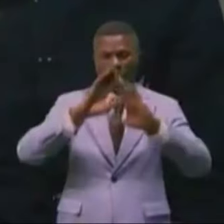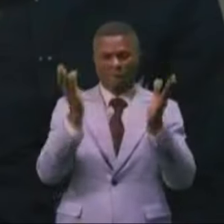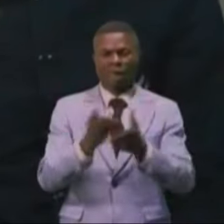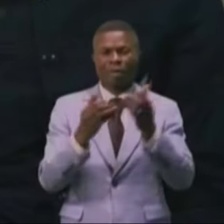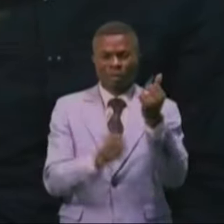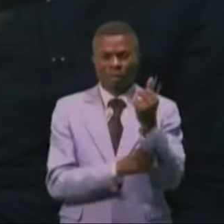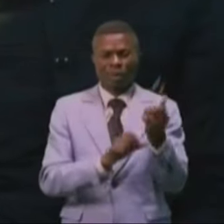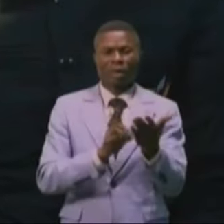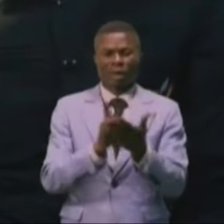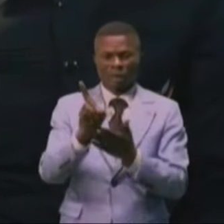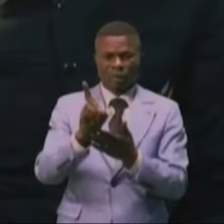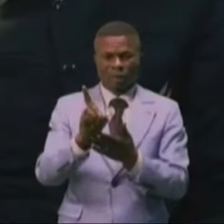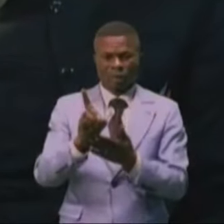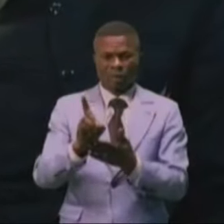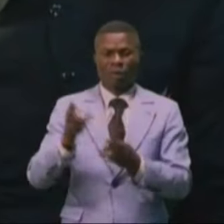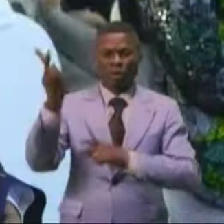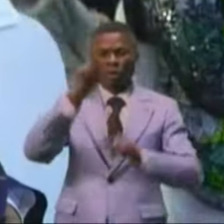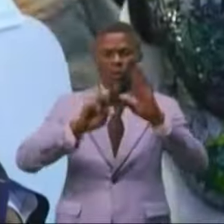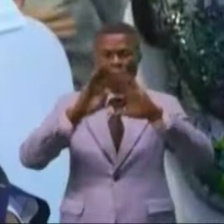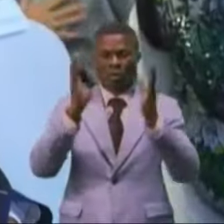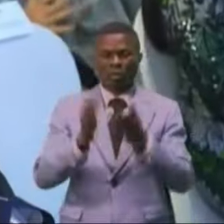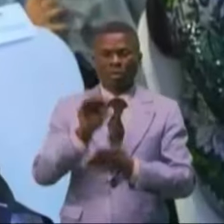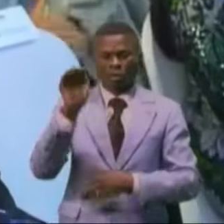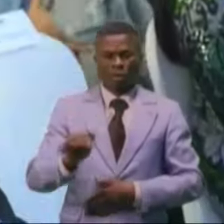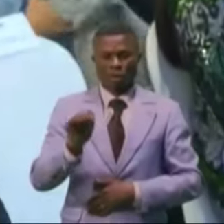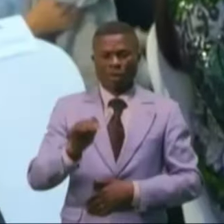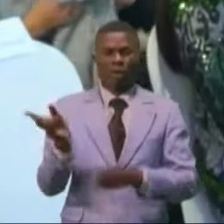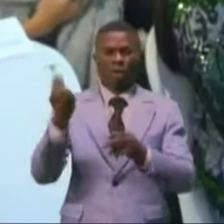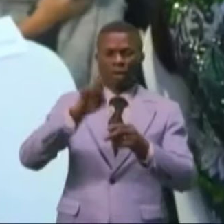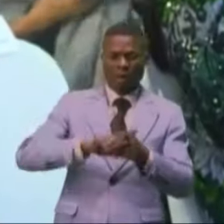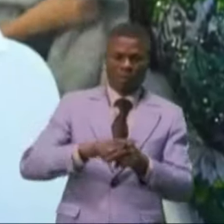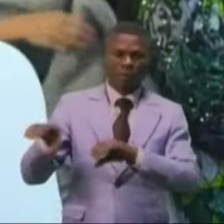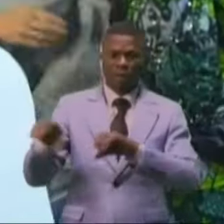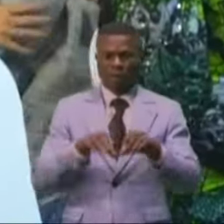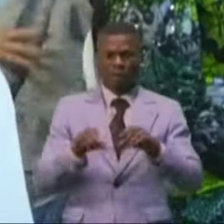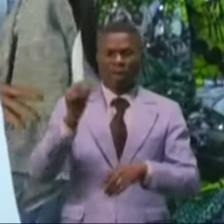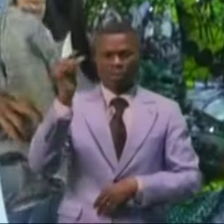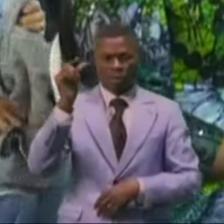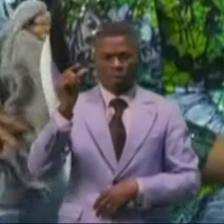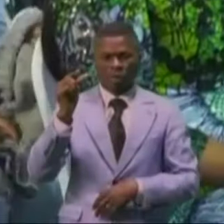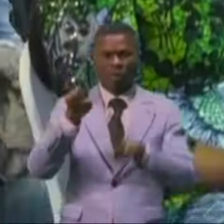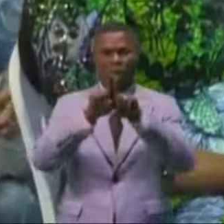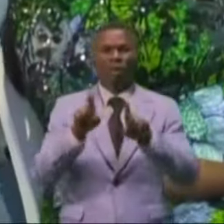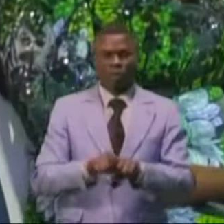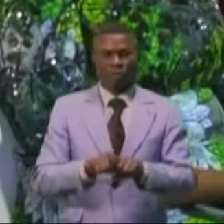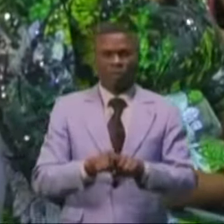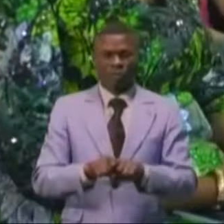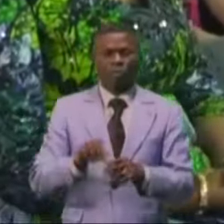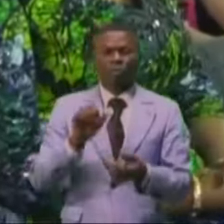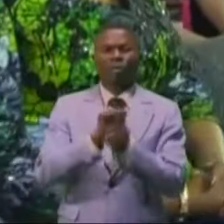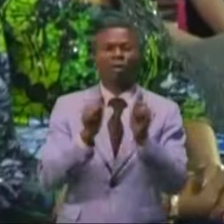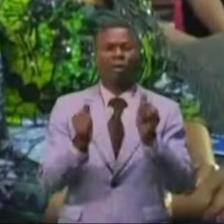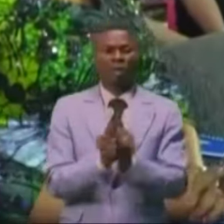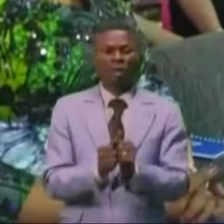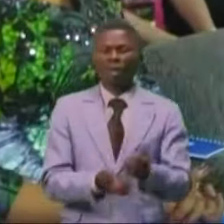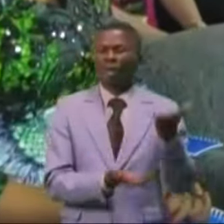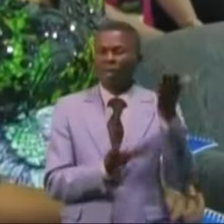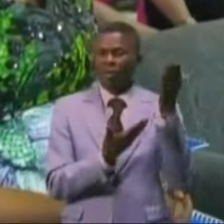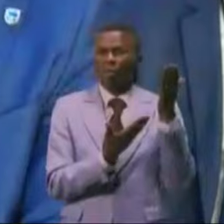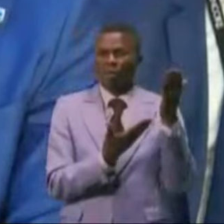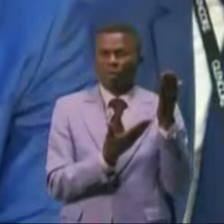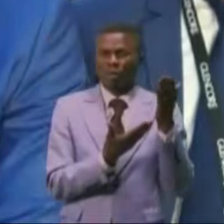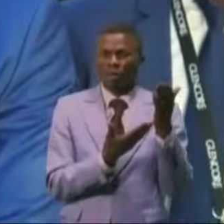le droit des populations autochtones victimes des activités minières, ainsi que sur la question cruciale de